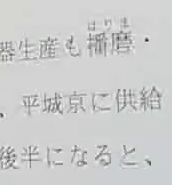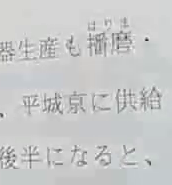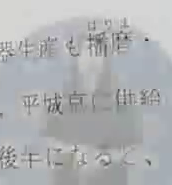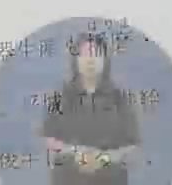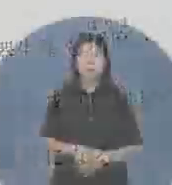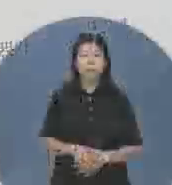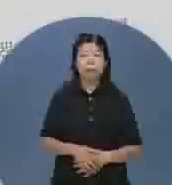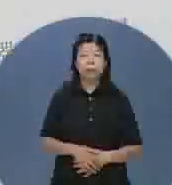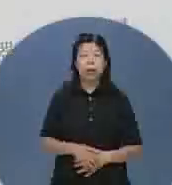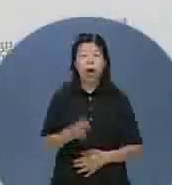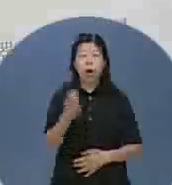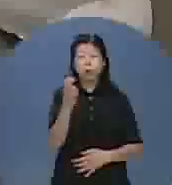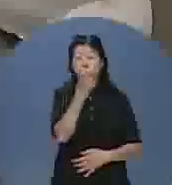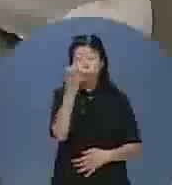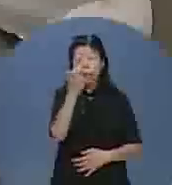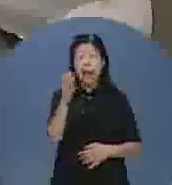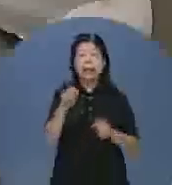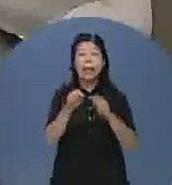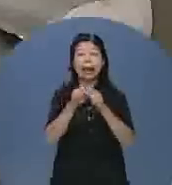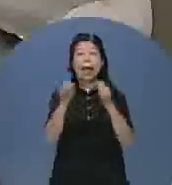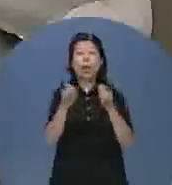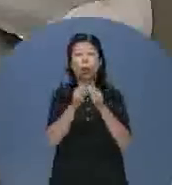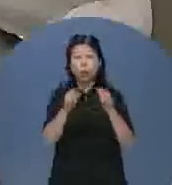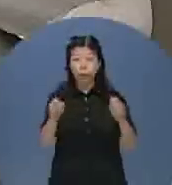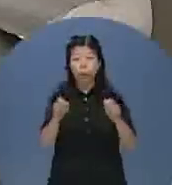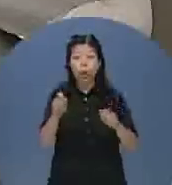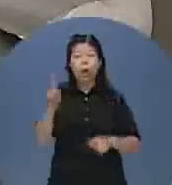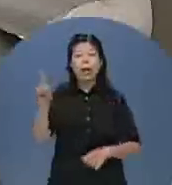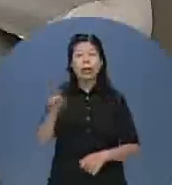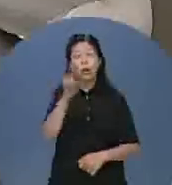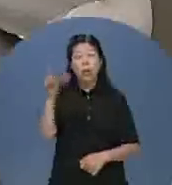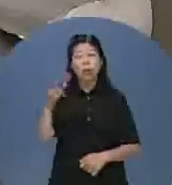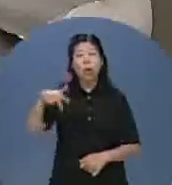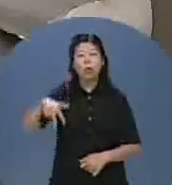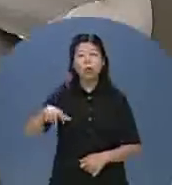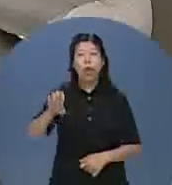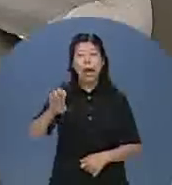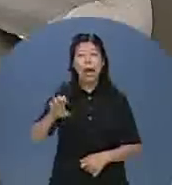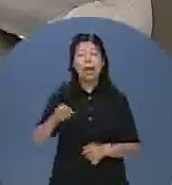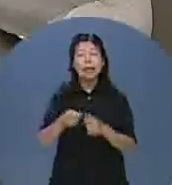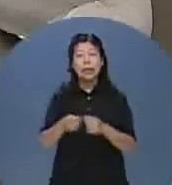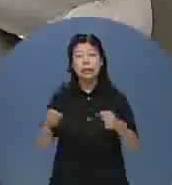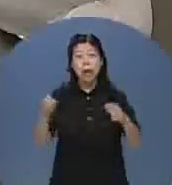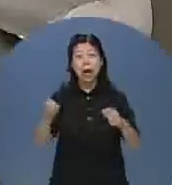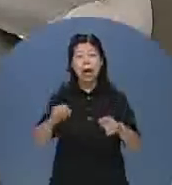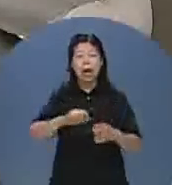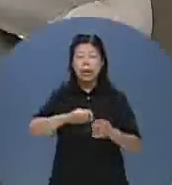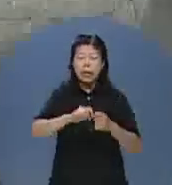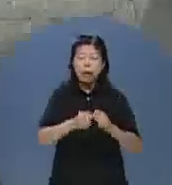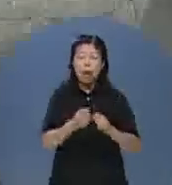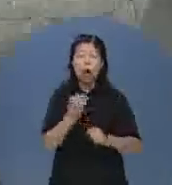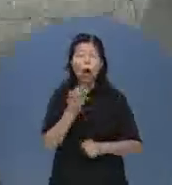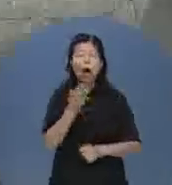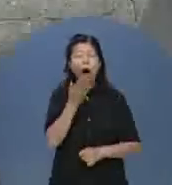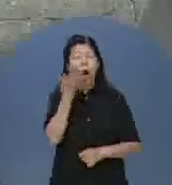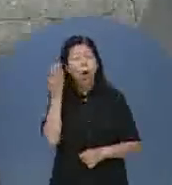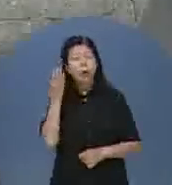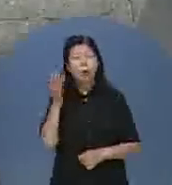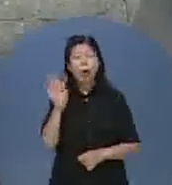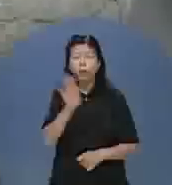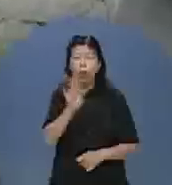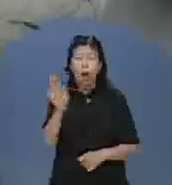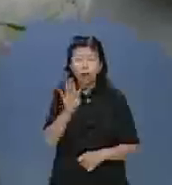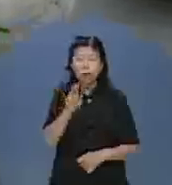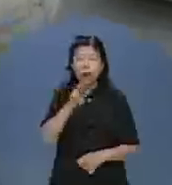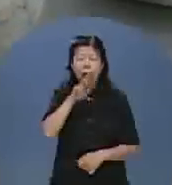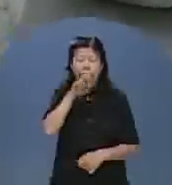調査結果によると、生駒で生産された素焼きは青色が弱く灰色であることが特徴で、この